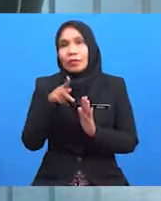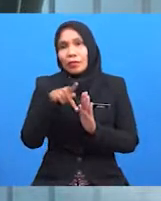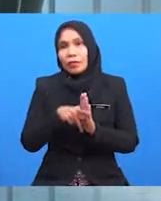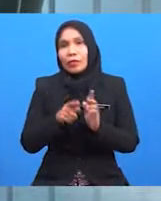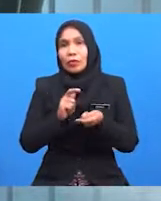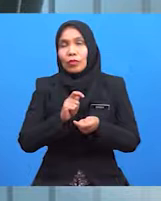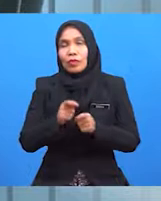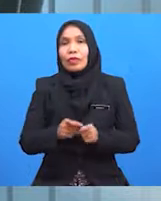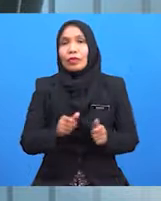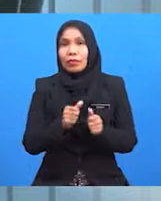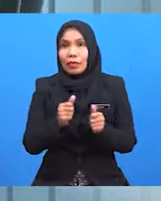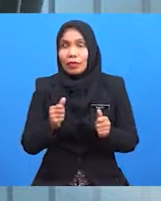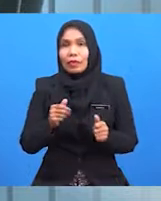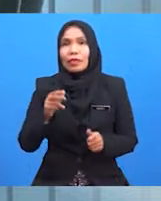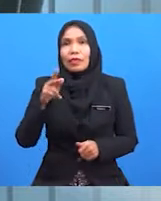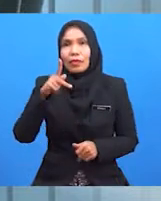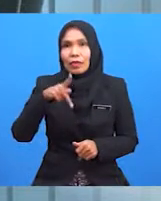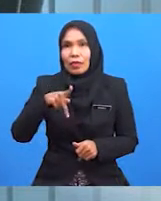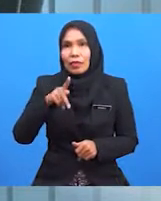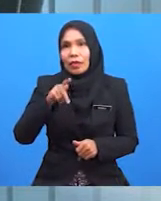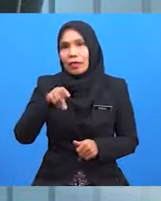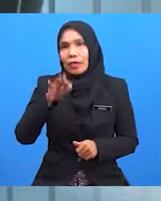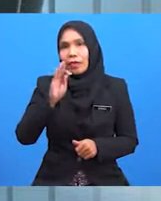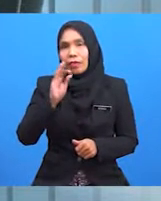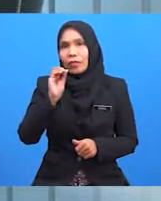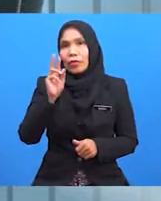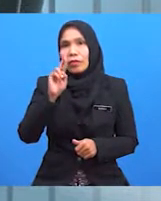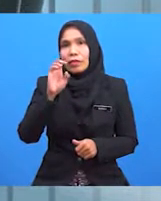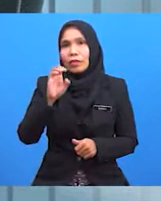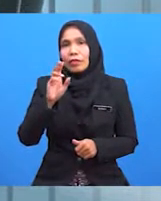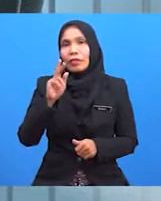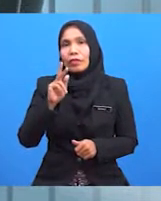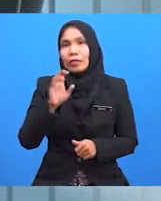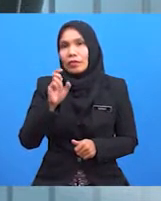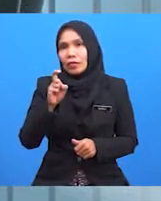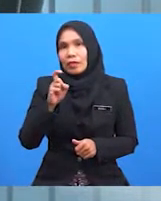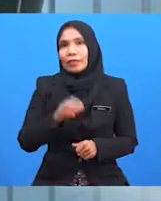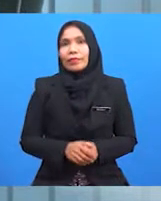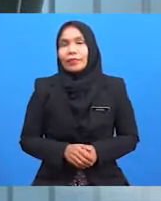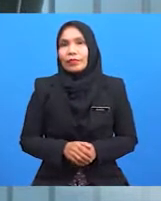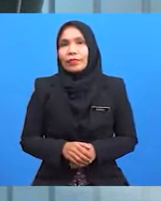Forex. Kaedah ketiga pula adalah dengan mengawal inflasi.